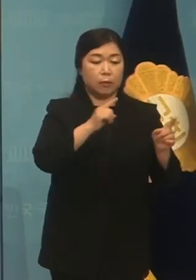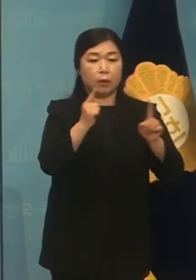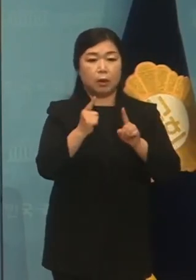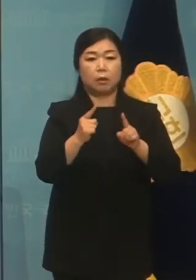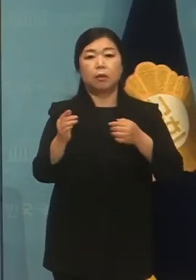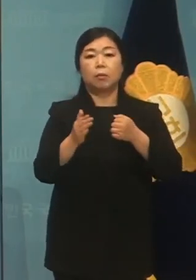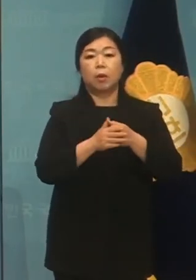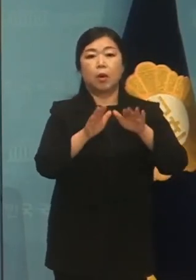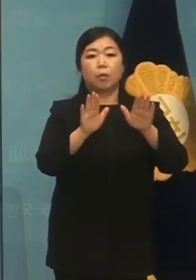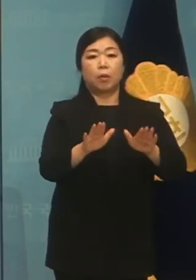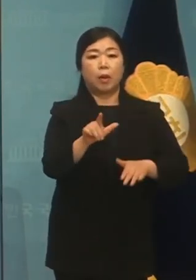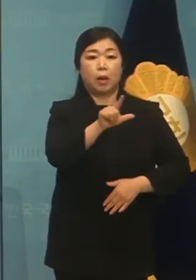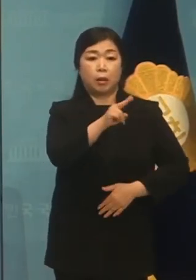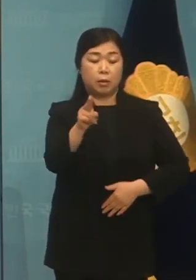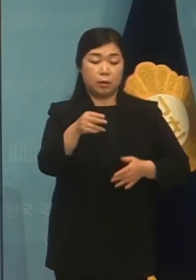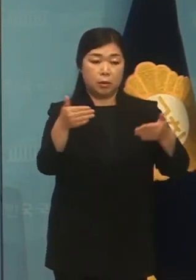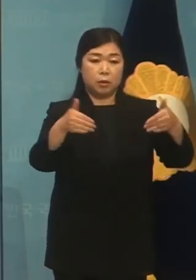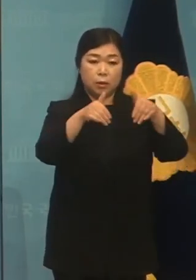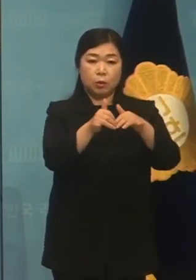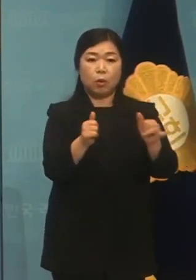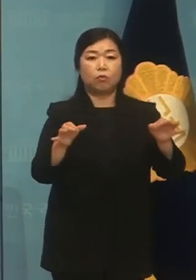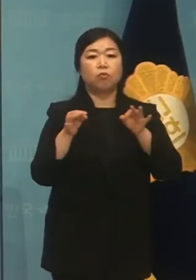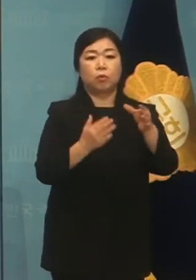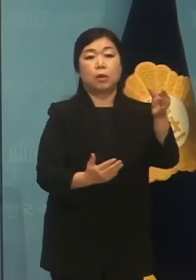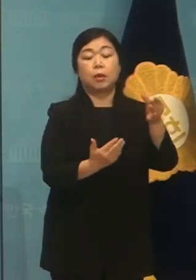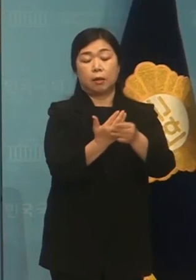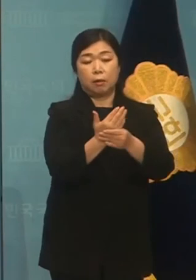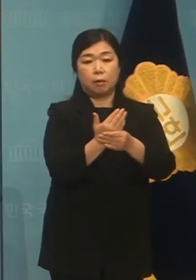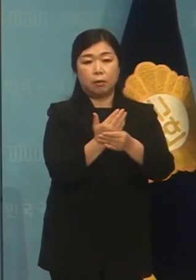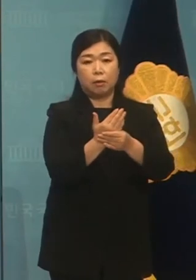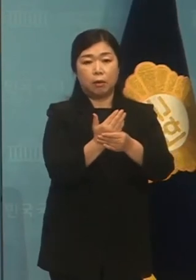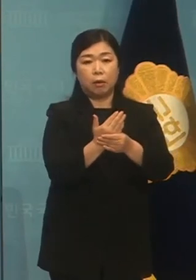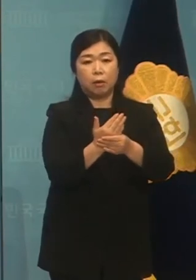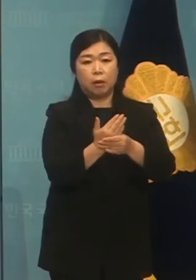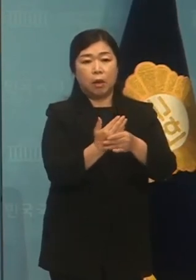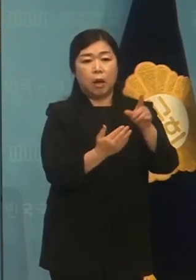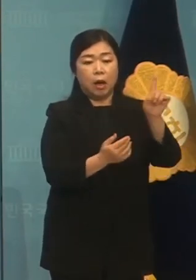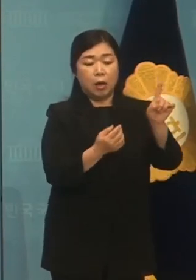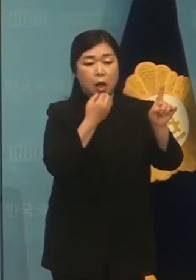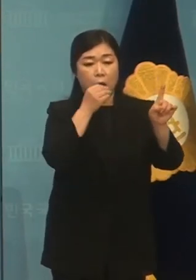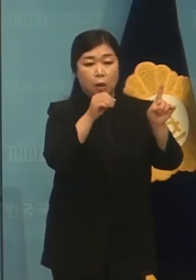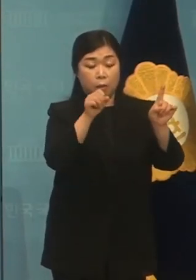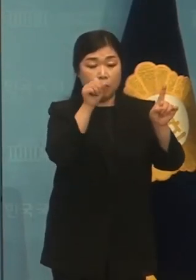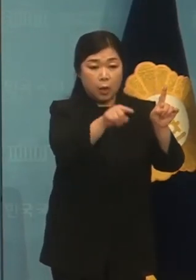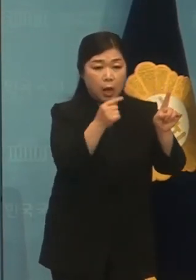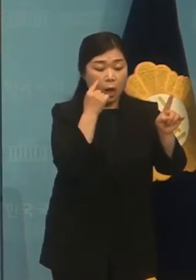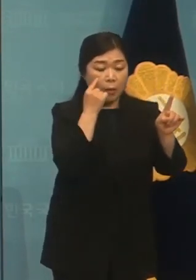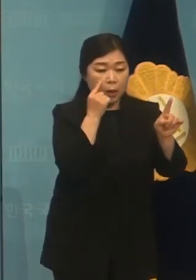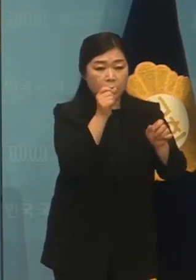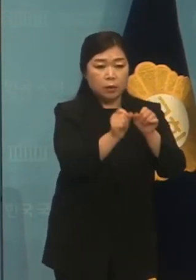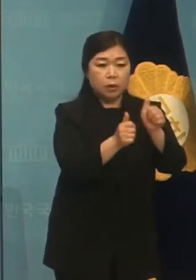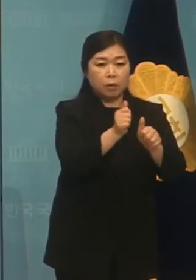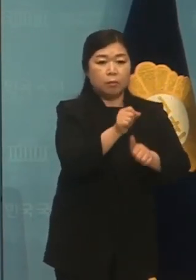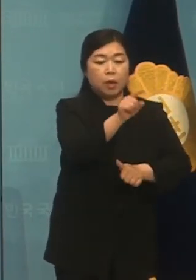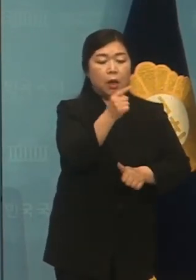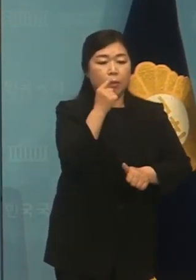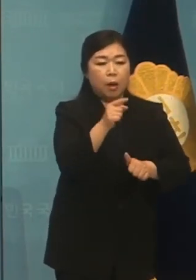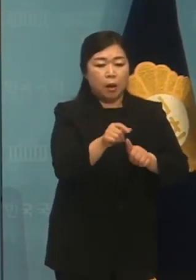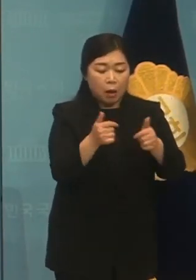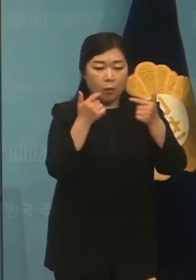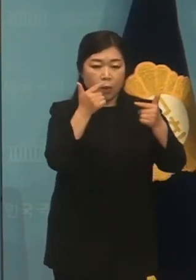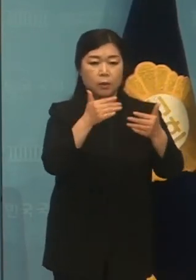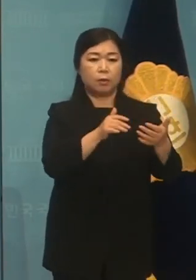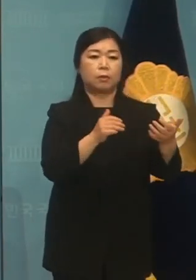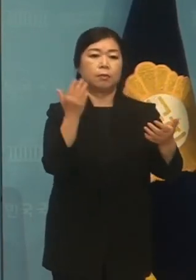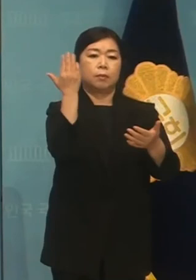이번에 LH 직원 투기 사태라고 하는 것이 하나의 돌을 던져서 우리의 사회를